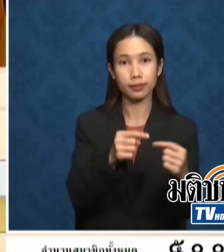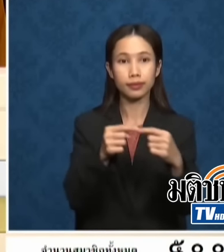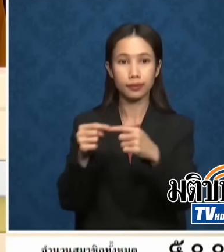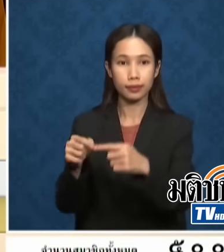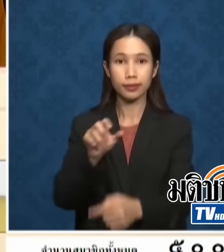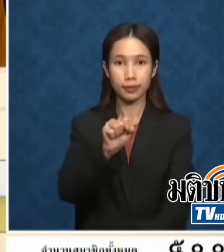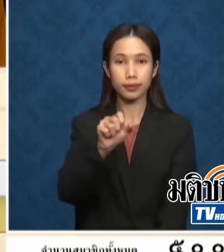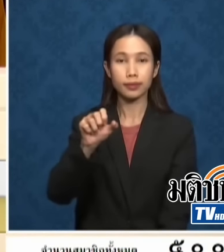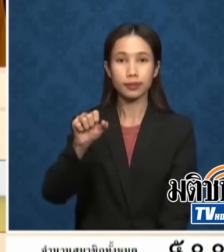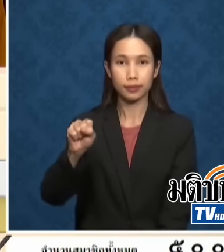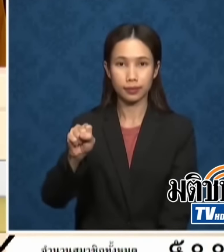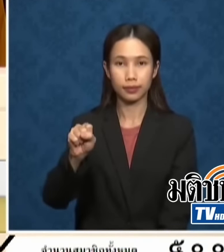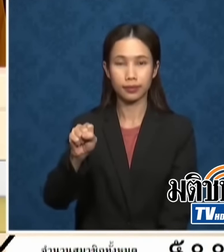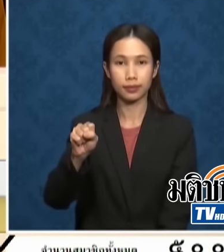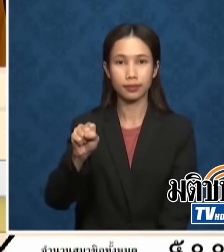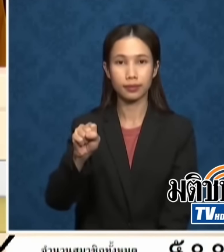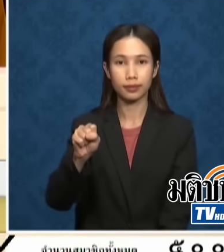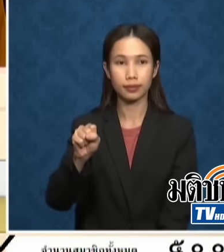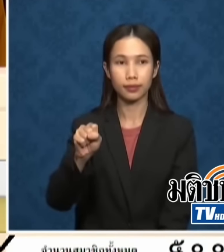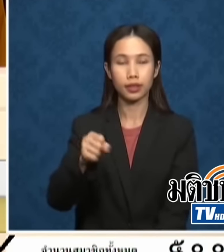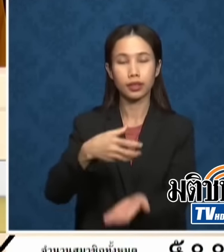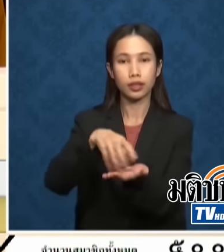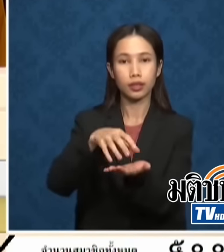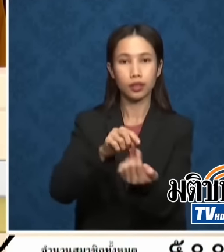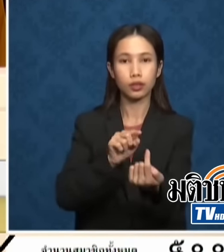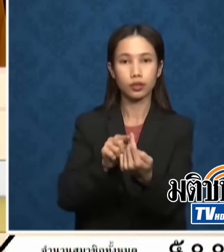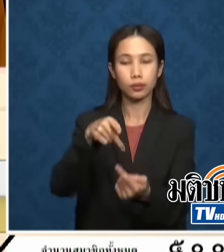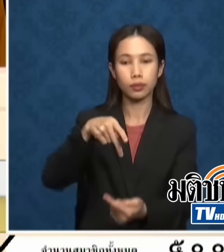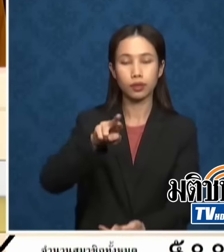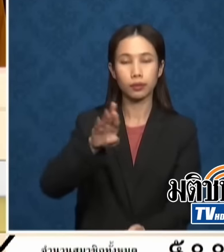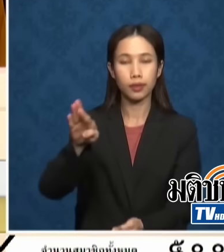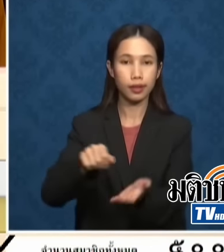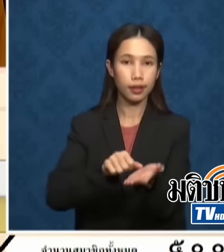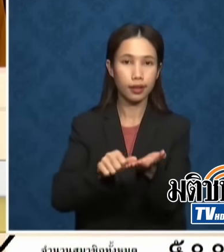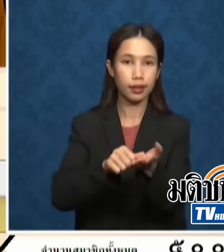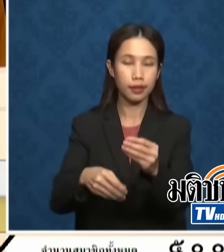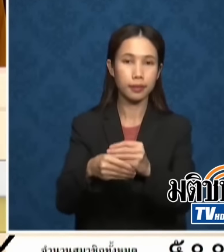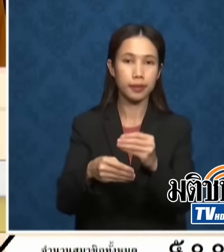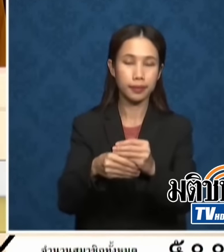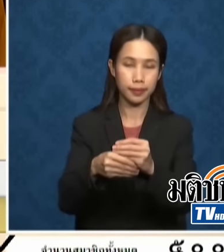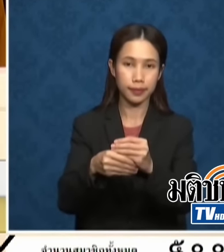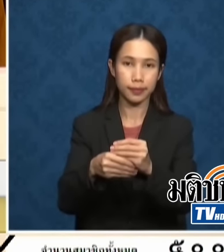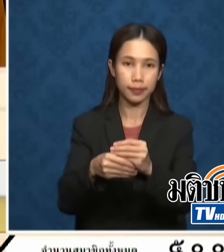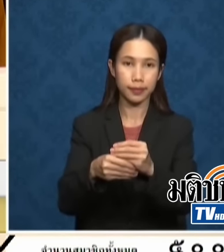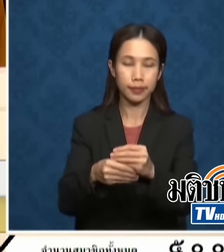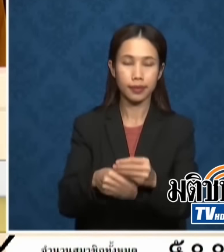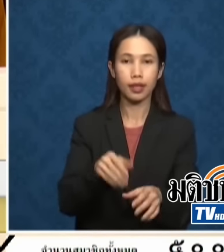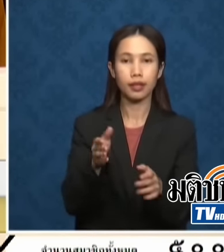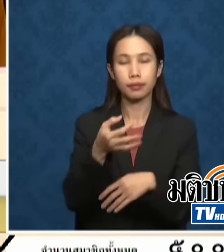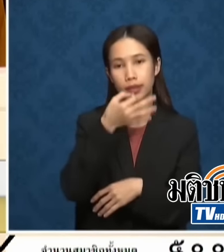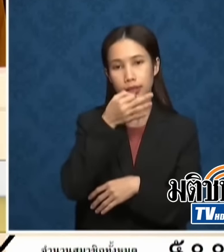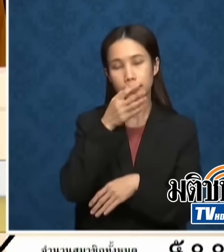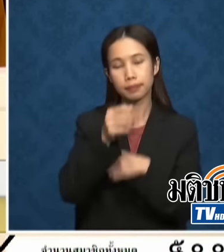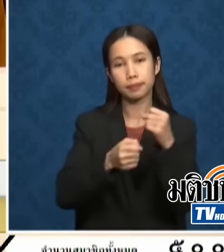าชิกสภาผู้แทนราษฎรในการนำเสนอร่างพระราชบัญญัติแก้ไขเพิ่มเติมพระราชกำหนดการประมงปี